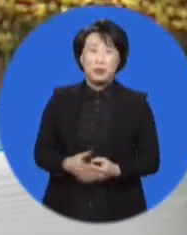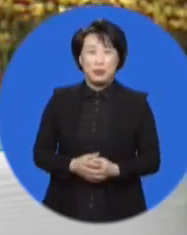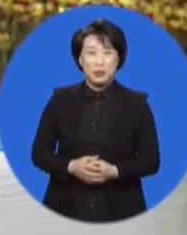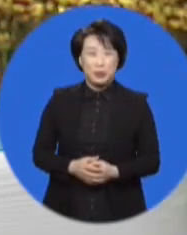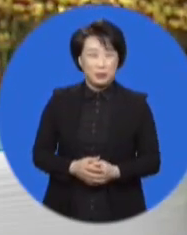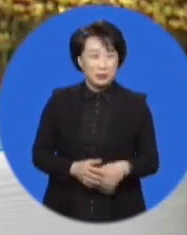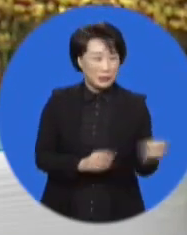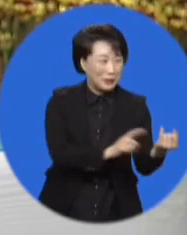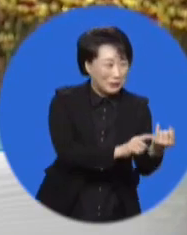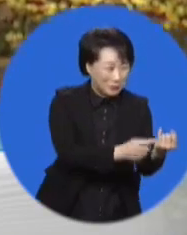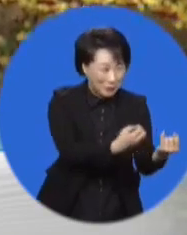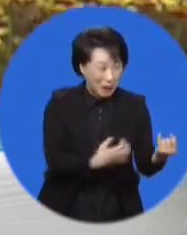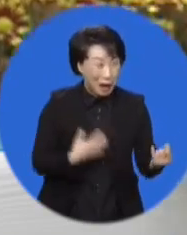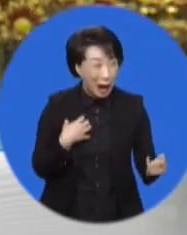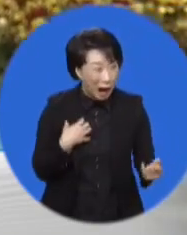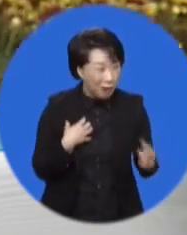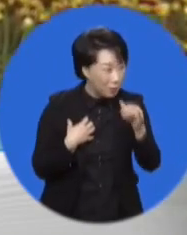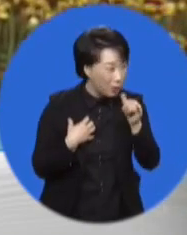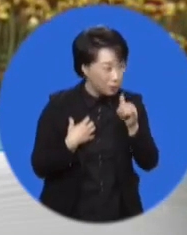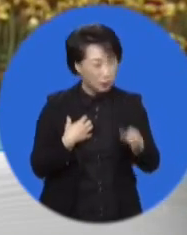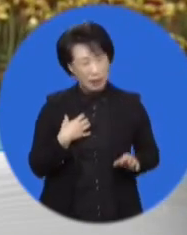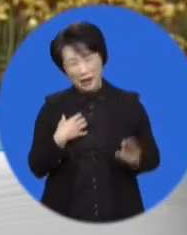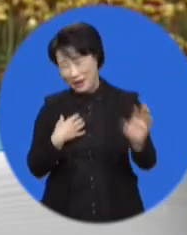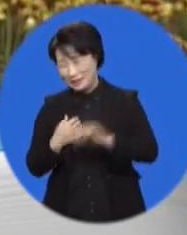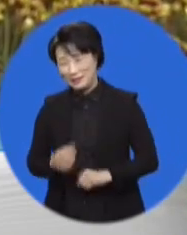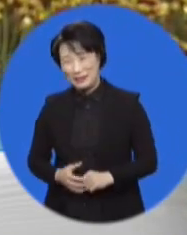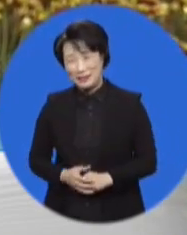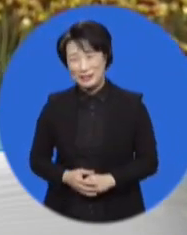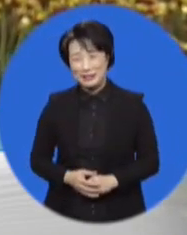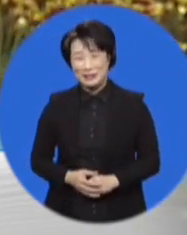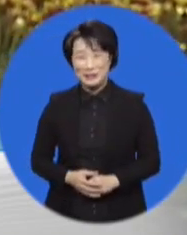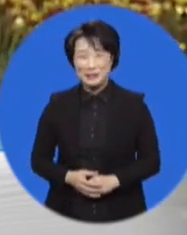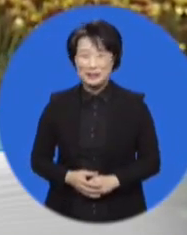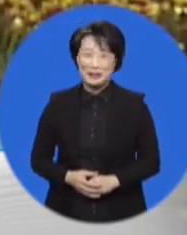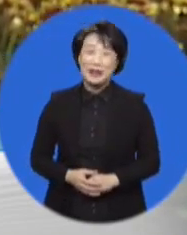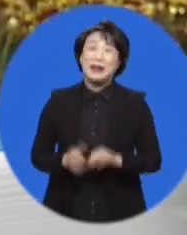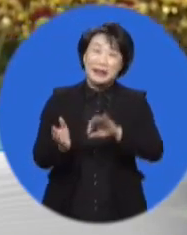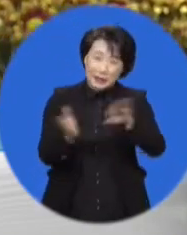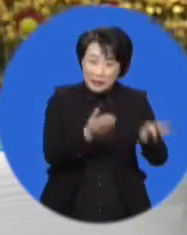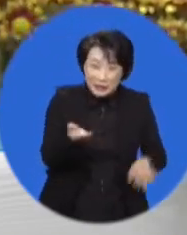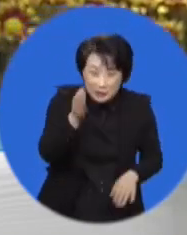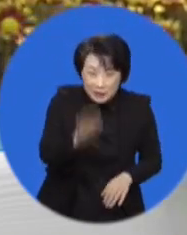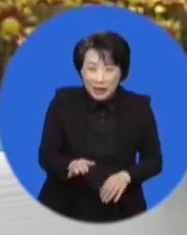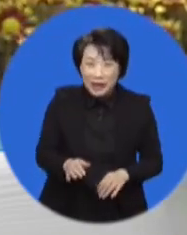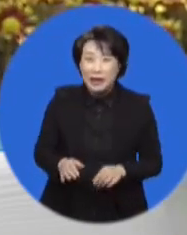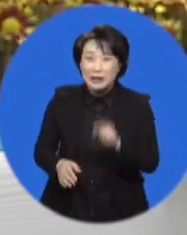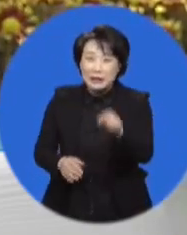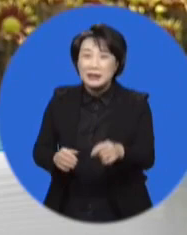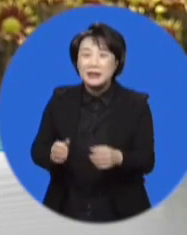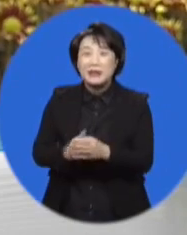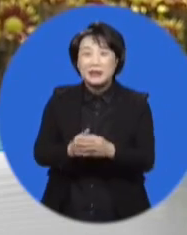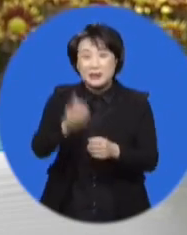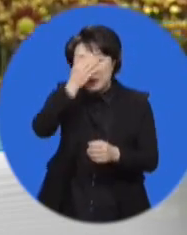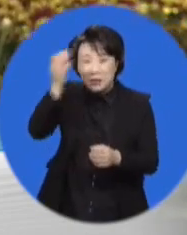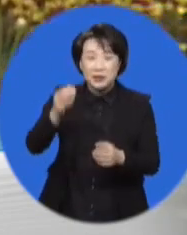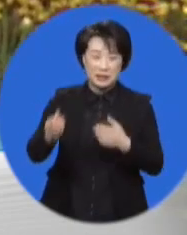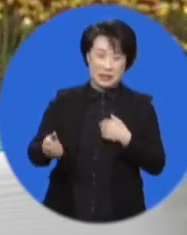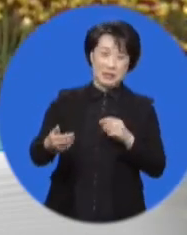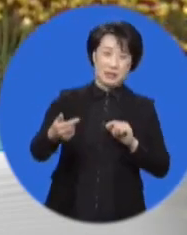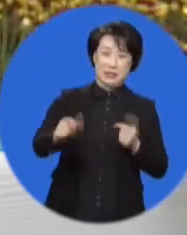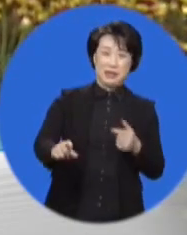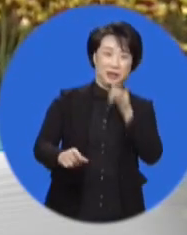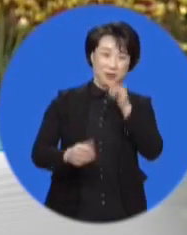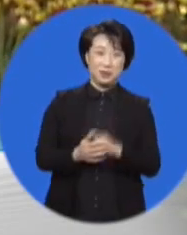과분해요 과분하기는. 아무것도 과분하지 않지. 예. 그러나 그들과 나와 다른 부분이 있다면